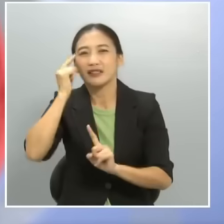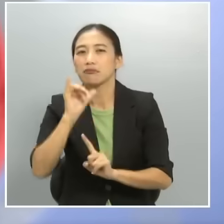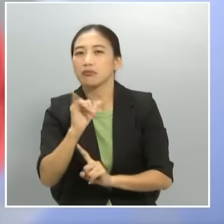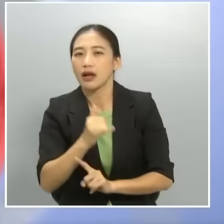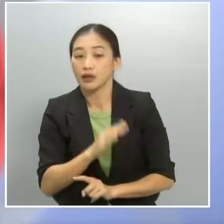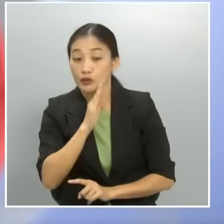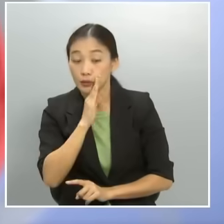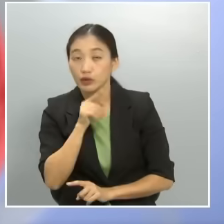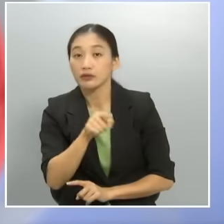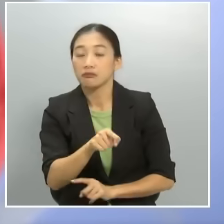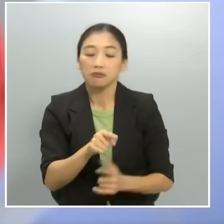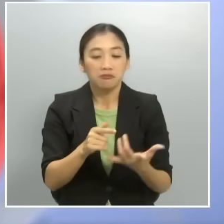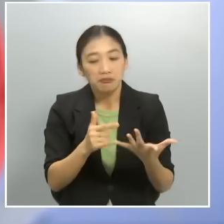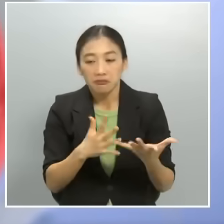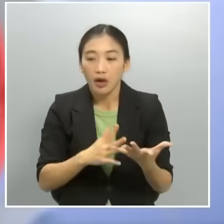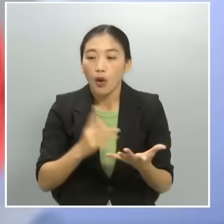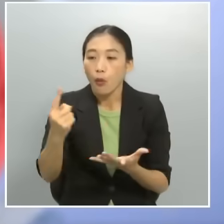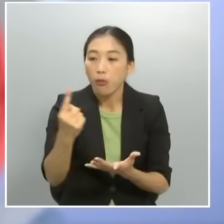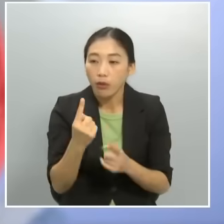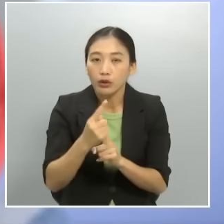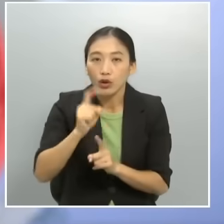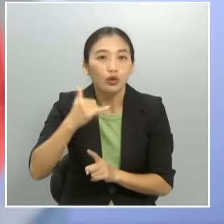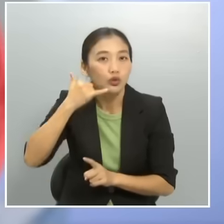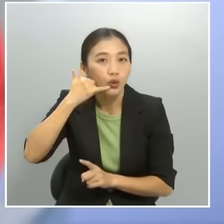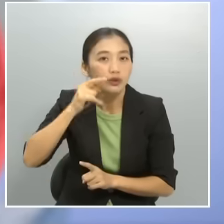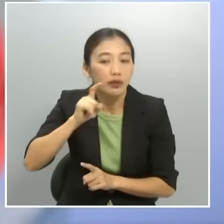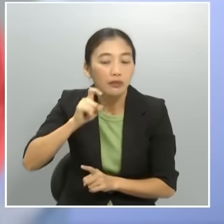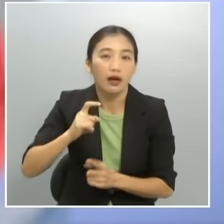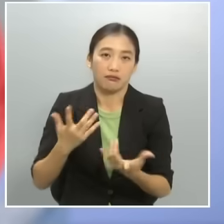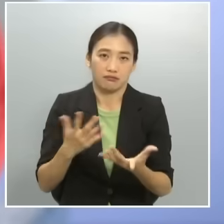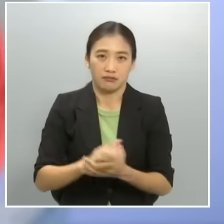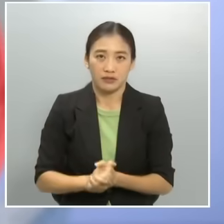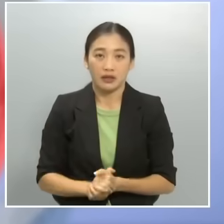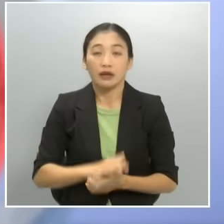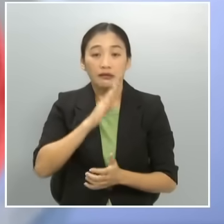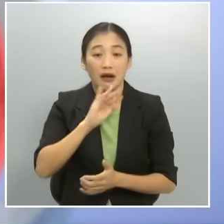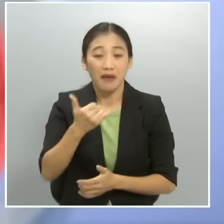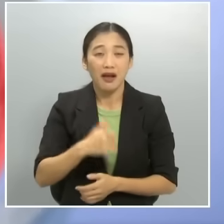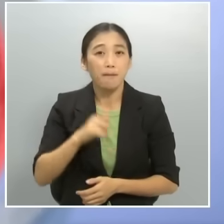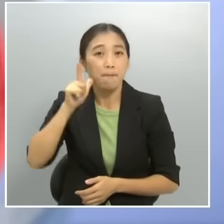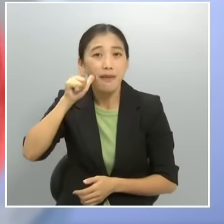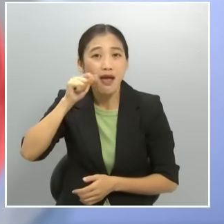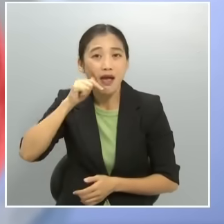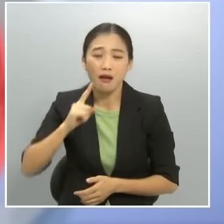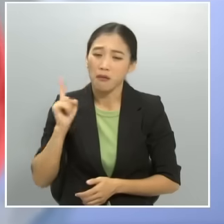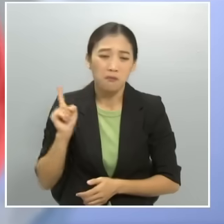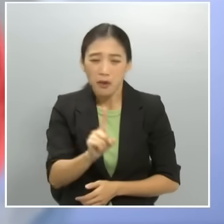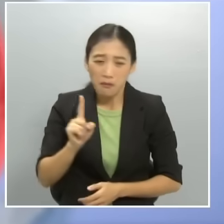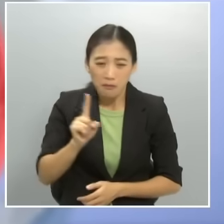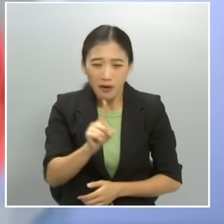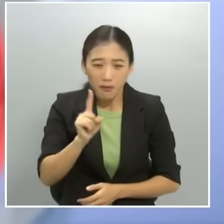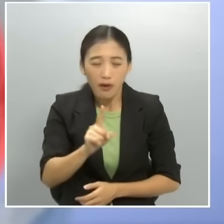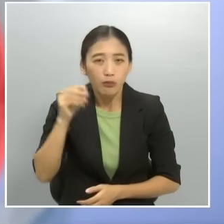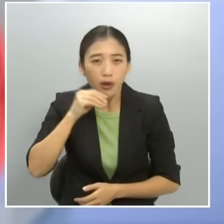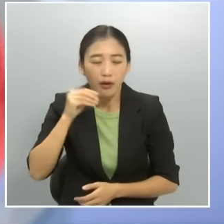าหรืออะไรอย่างเงี้ยถ้าเกิดว่าเห็นว่าแม่เขามารับทุกวันถูกไห ม ถ้าแม่เด็กเนี่ยมารับทุกวันทุกวันทุกวันเนี่ยแ